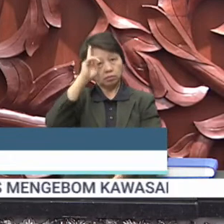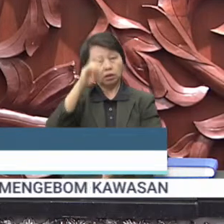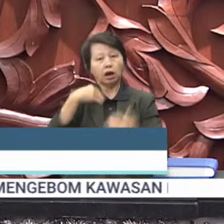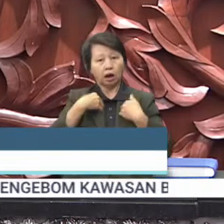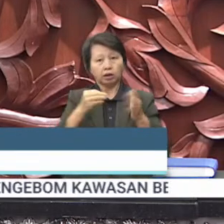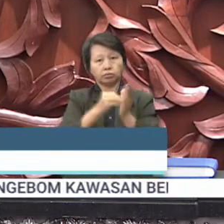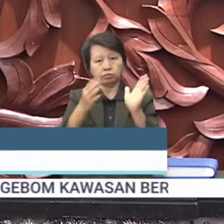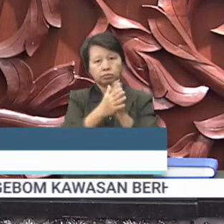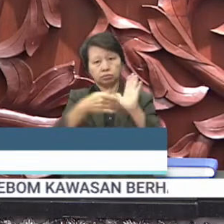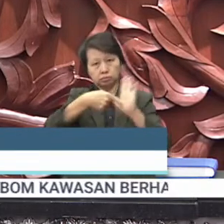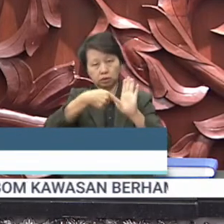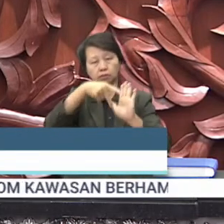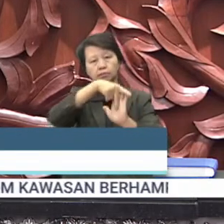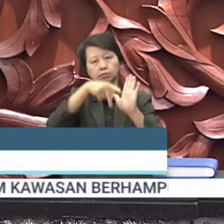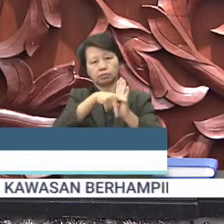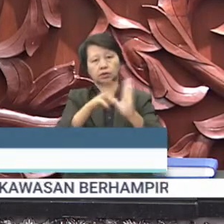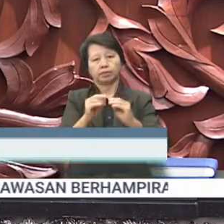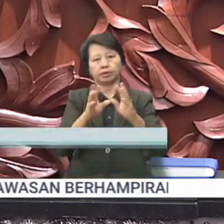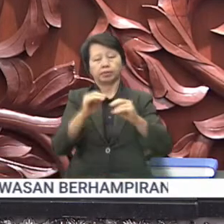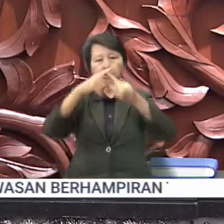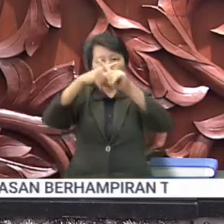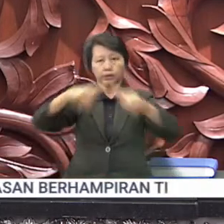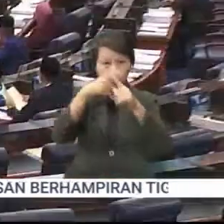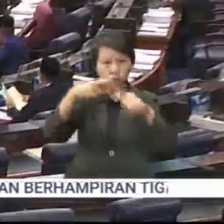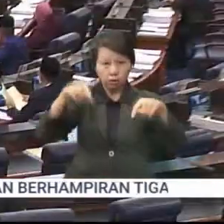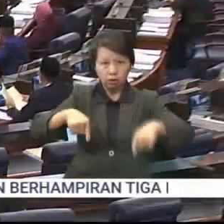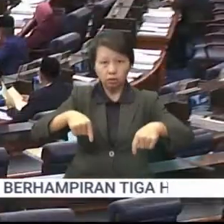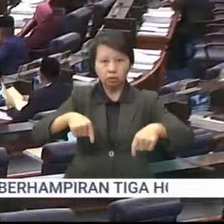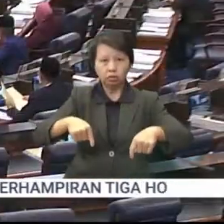termaktuud dalam peraturan mesyuarat dewan